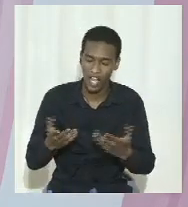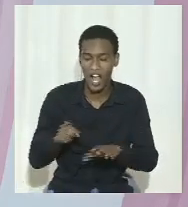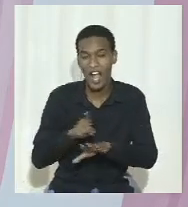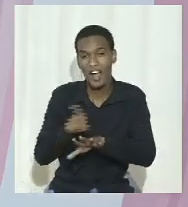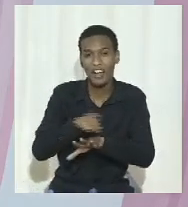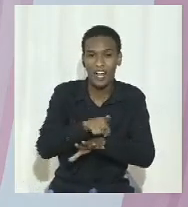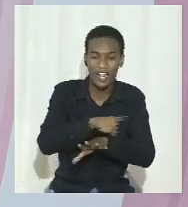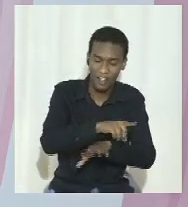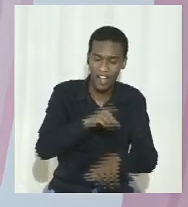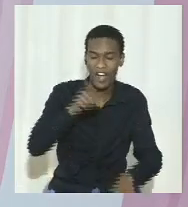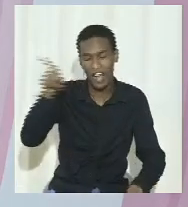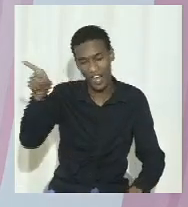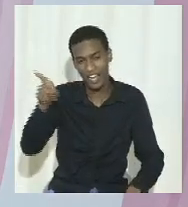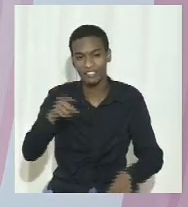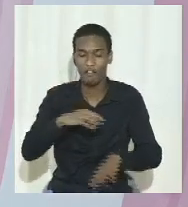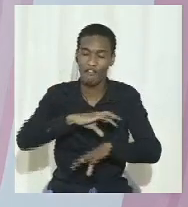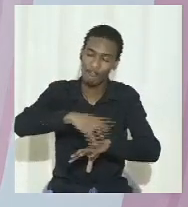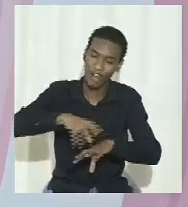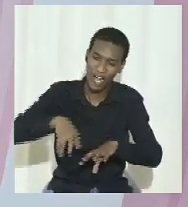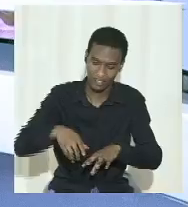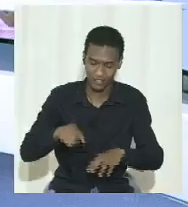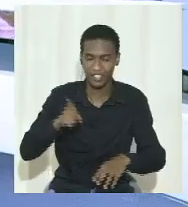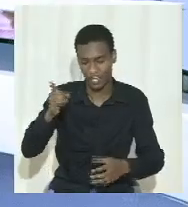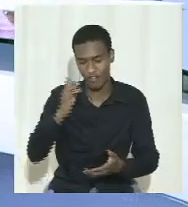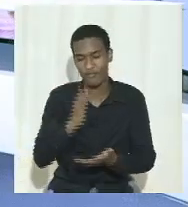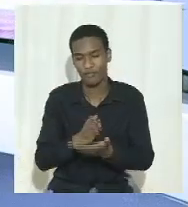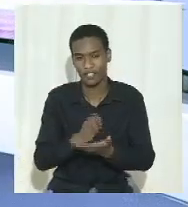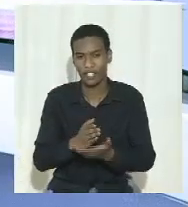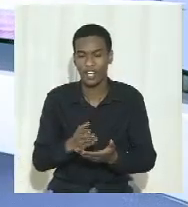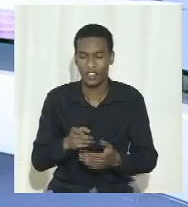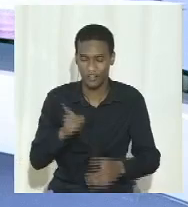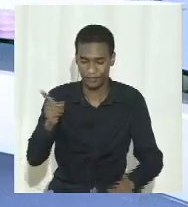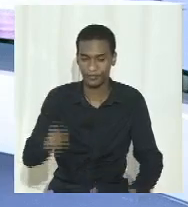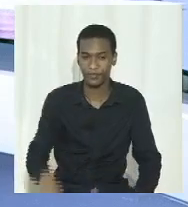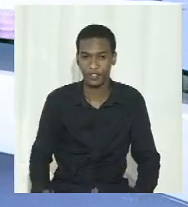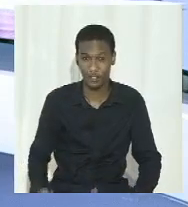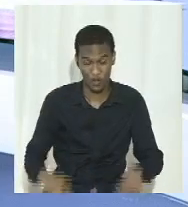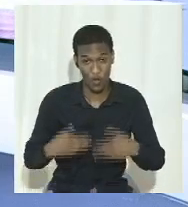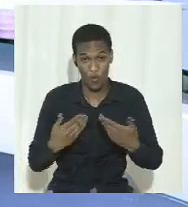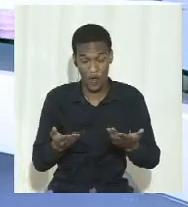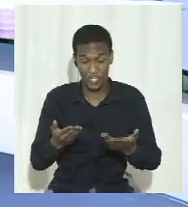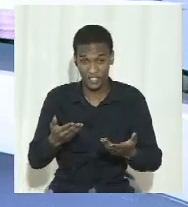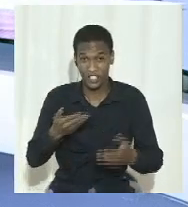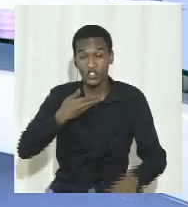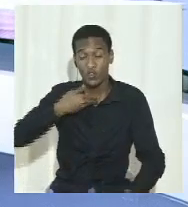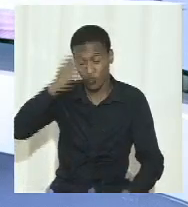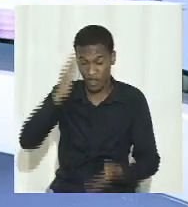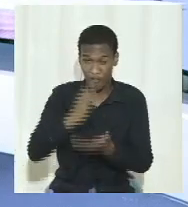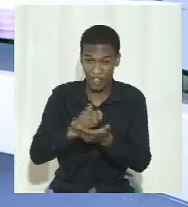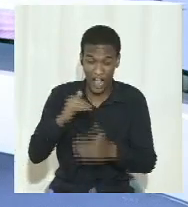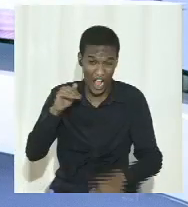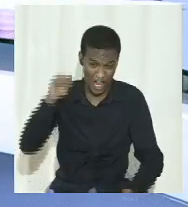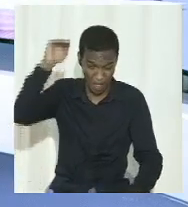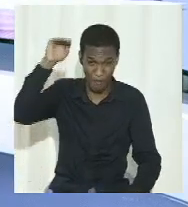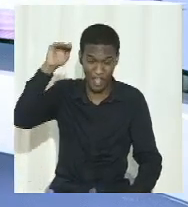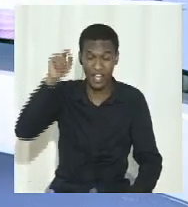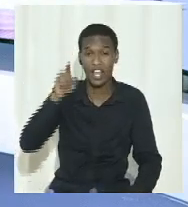distrikta izay misy izany ho an'ny zoky olona dia izay ilay izy misy izay ilay atahorana ilay hoe fanararotana ao